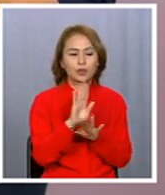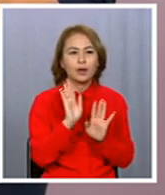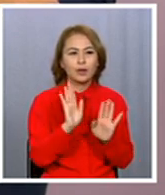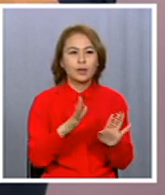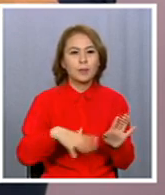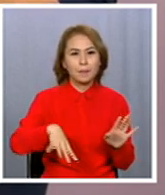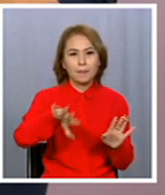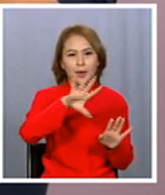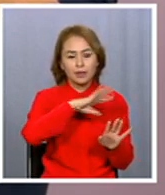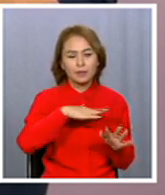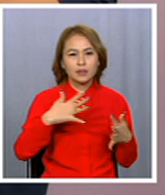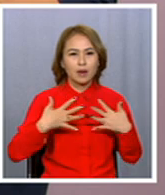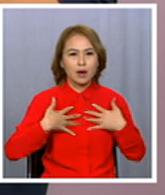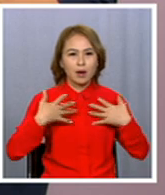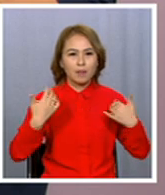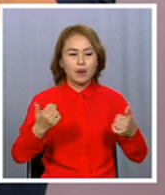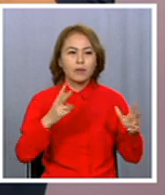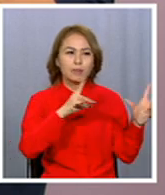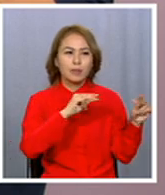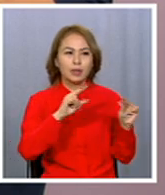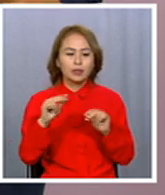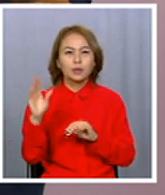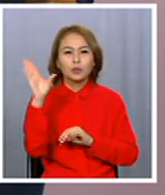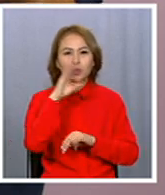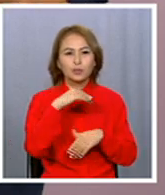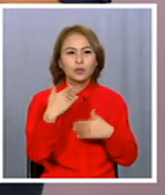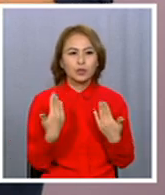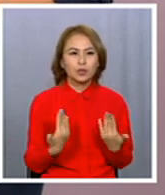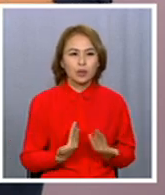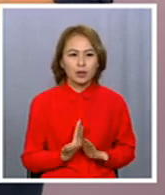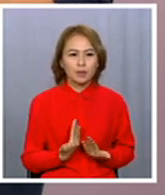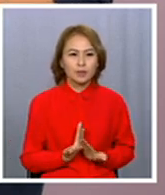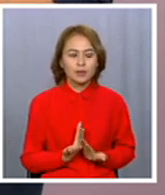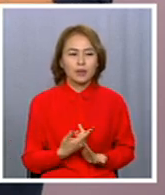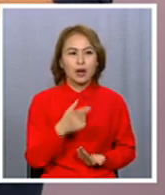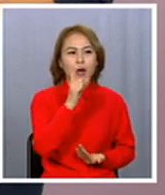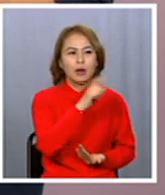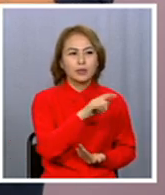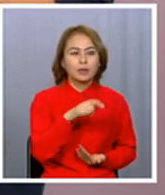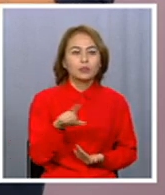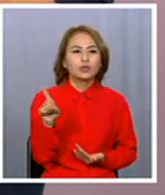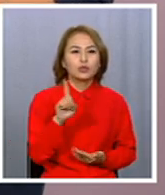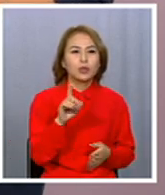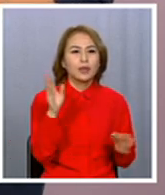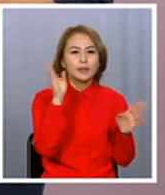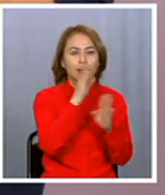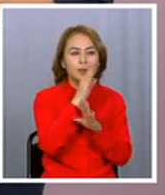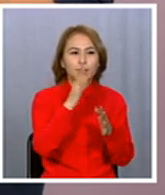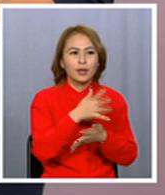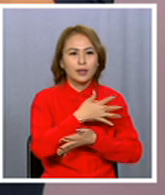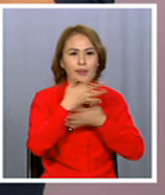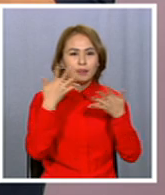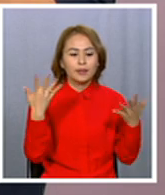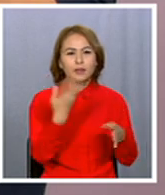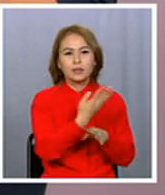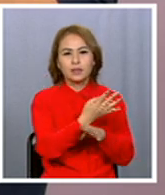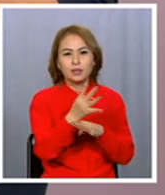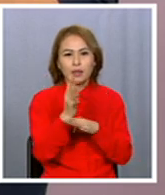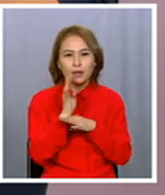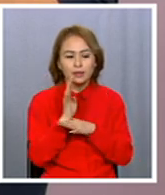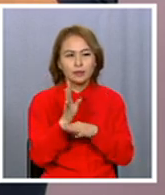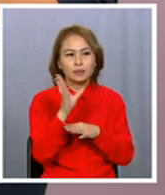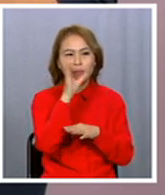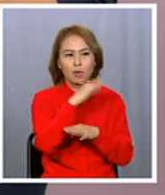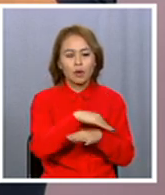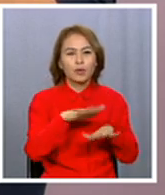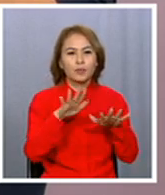бәріміз аман, бақытты өмір сүре аламыз. Адам үшін табиғат кең сарай, мәңгі тозбас құтты орын